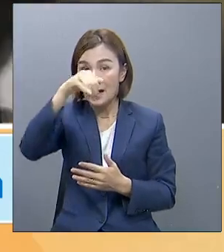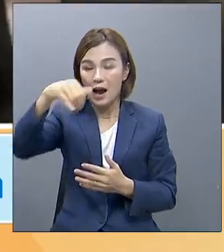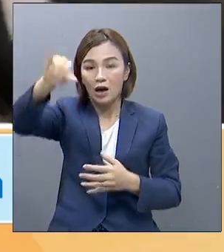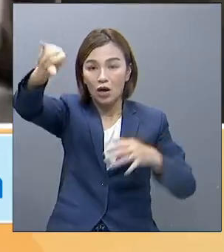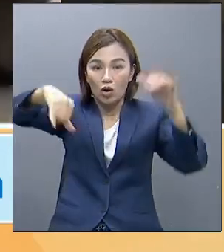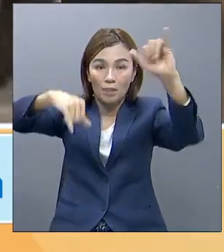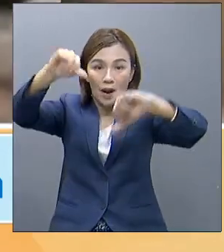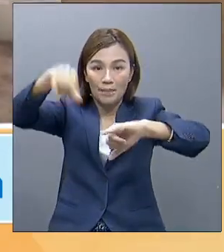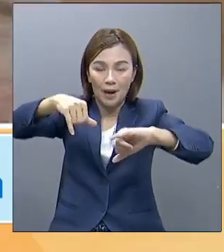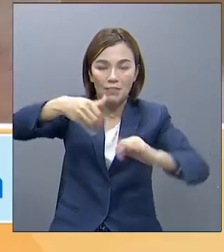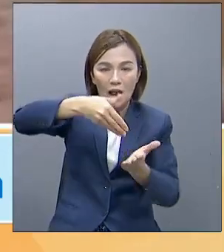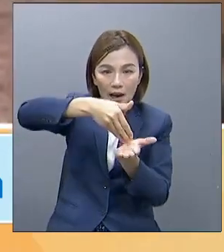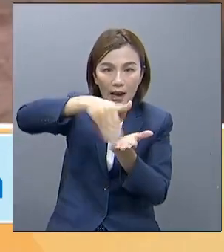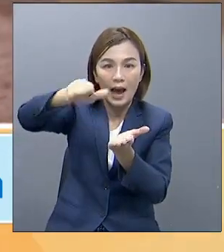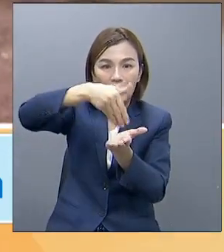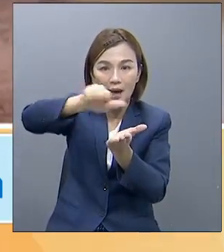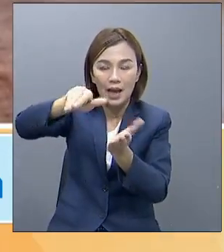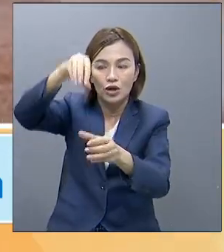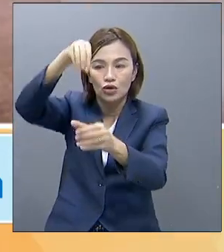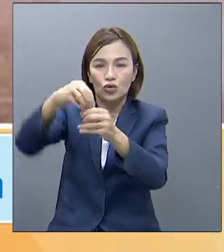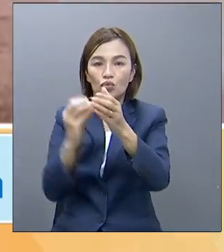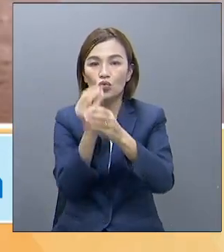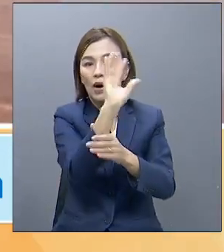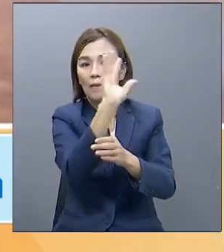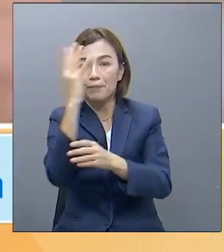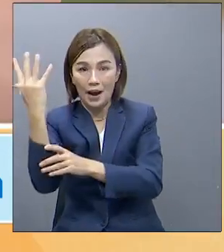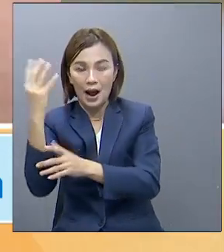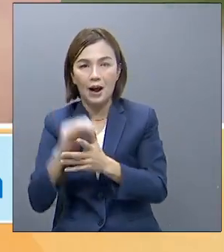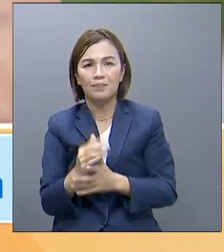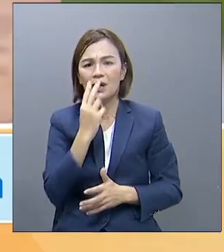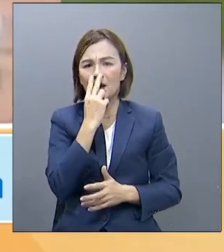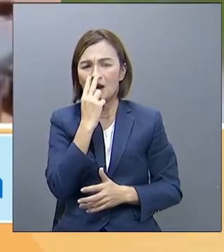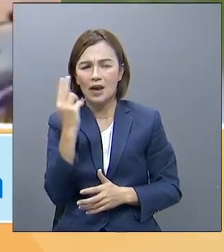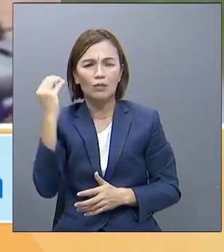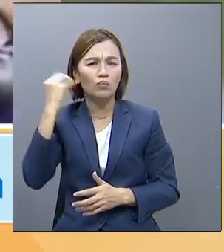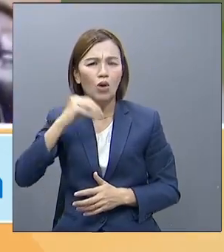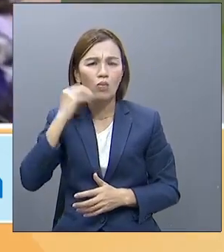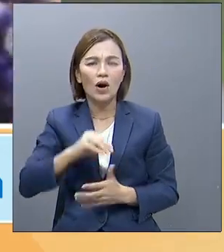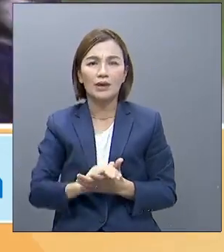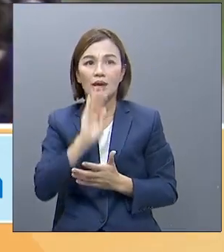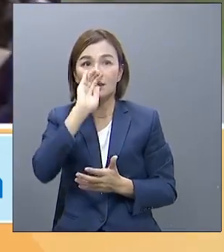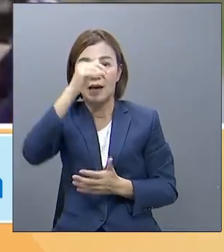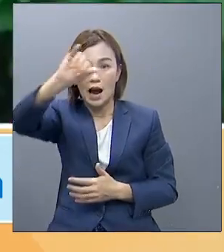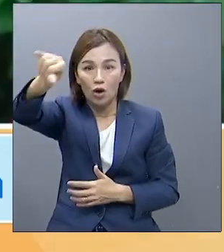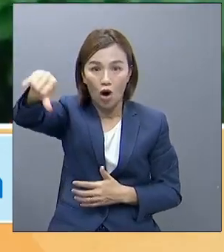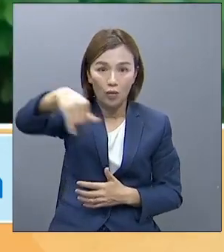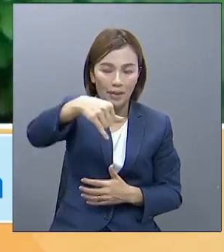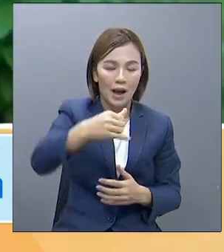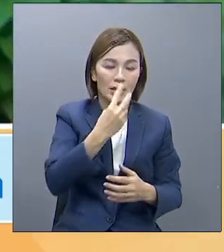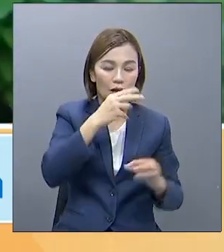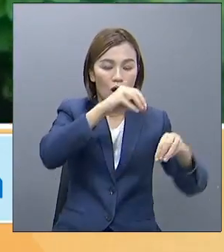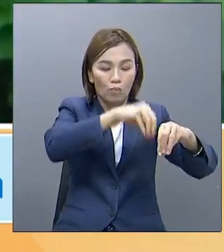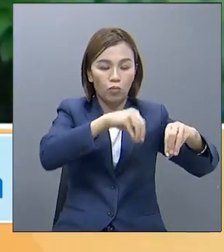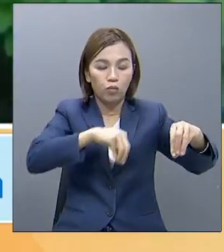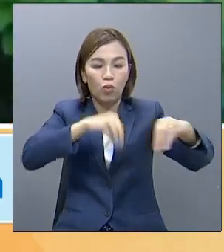ไปอยู่ในเขตป่าอนุรักษ์ซึ่งตอนนี้เนี่ยหลายครั้งเราก็จะเห็นว่าช้างเนี่ยออกมาหาพืชผลทางการเกษตรที่เป็นพื้นที่